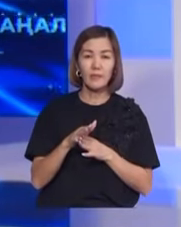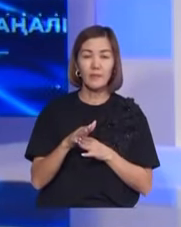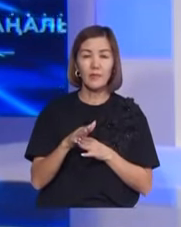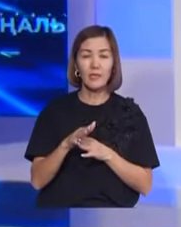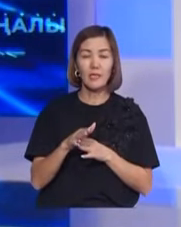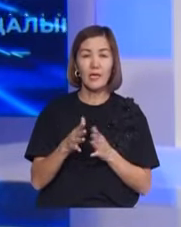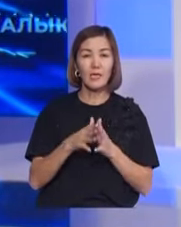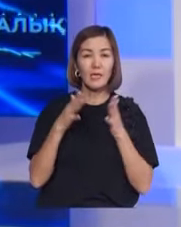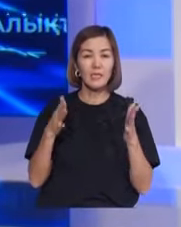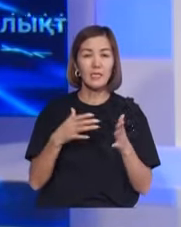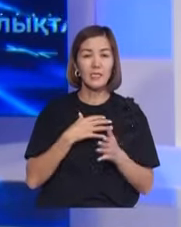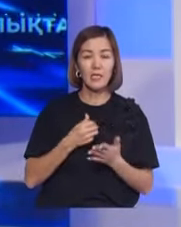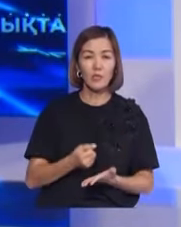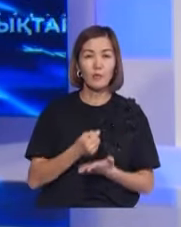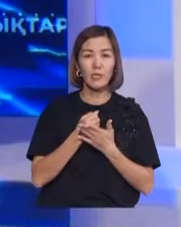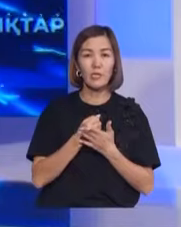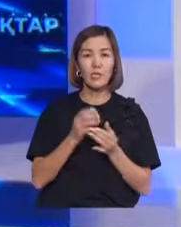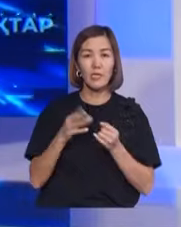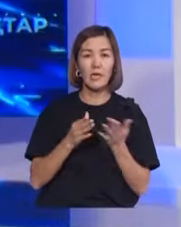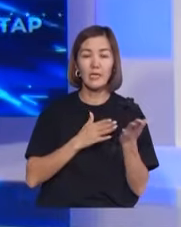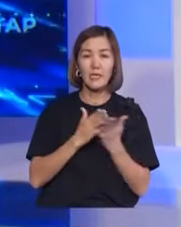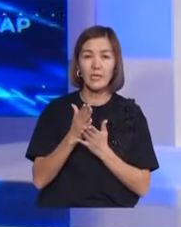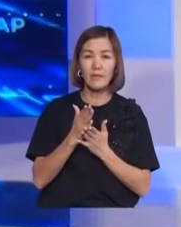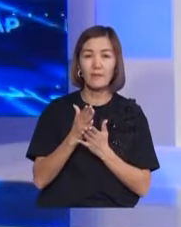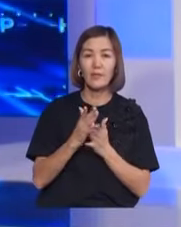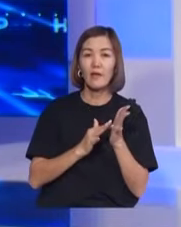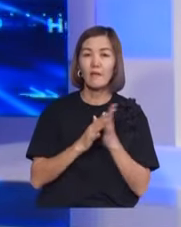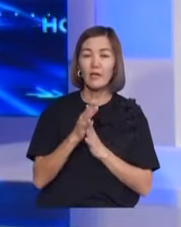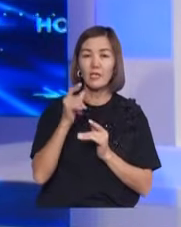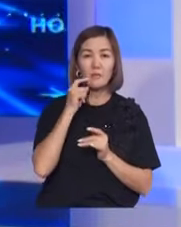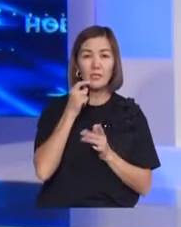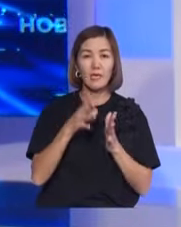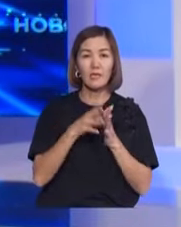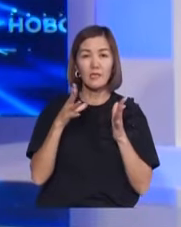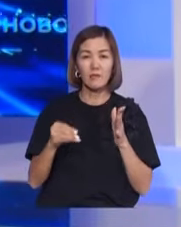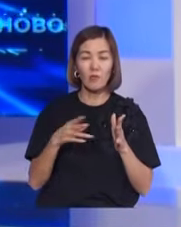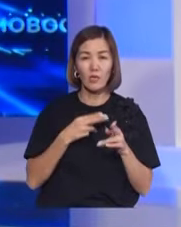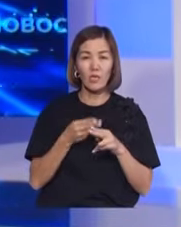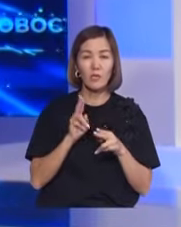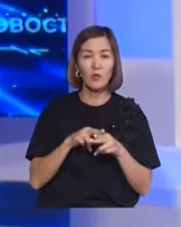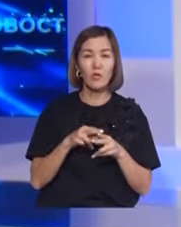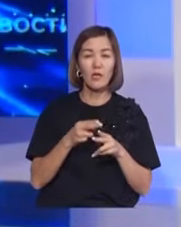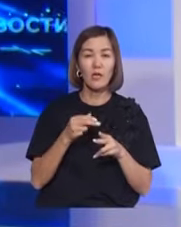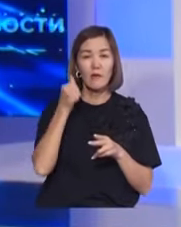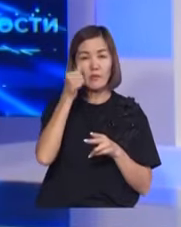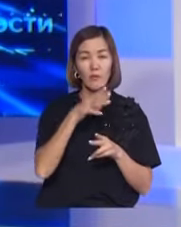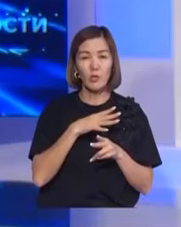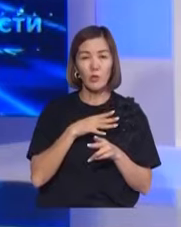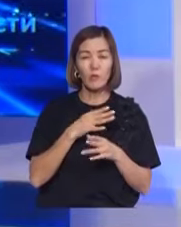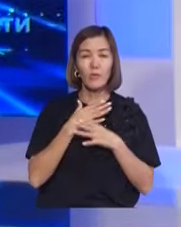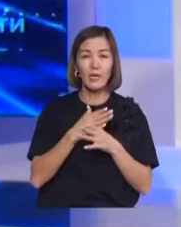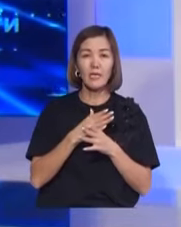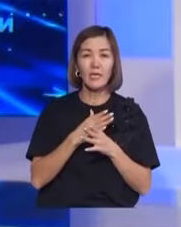органы призывают оказать значительную поддержку аграриям, занимающимся выращиванием сахарной свеклы. И только в текущем году,